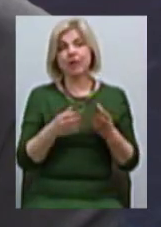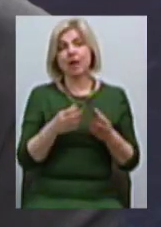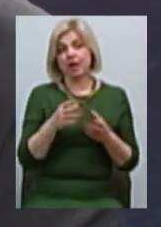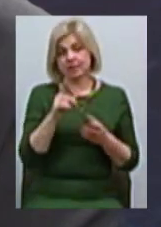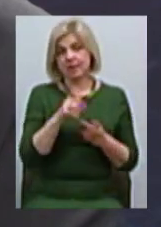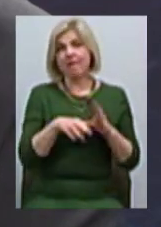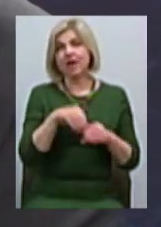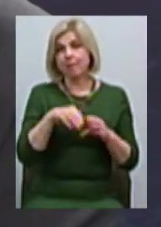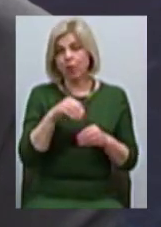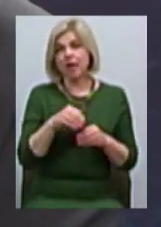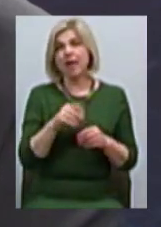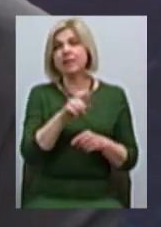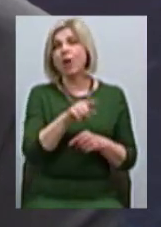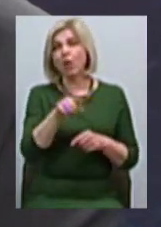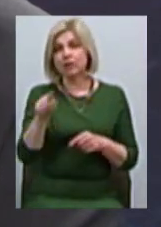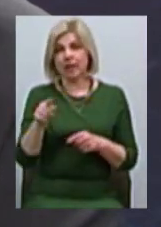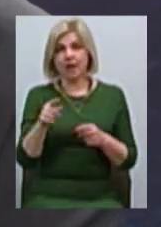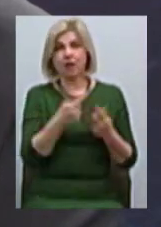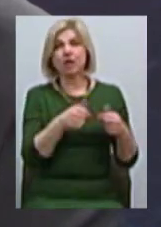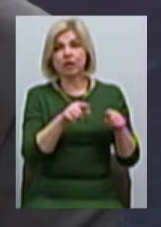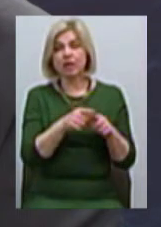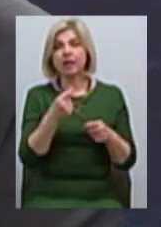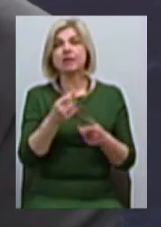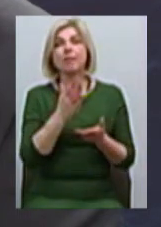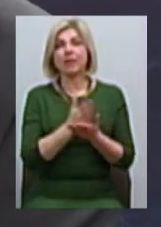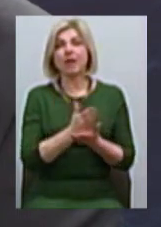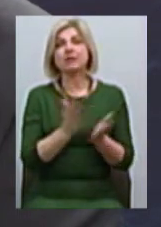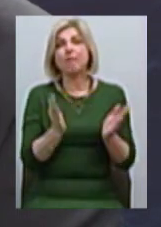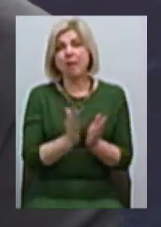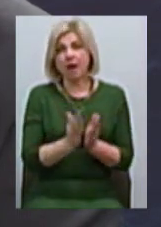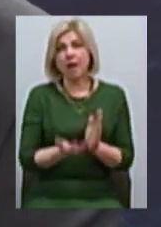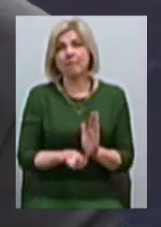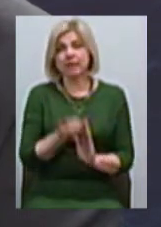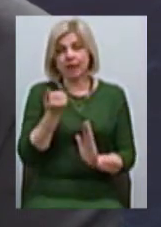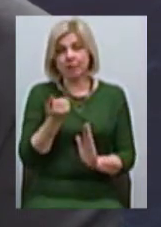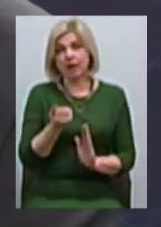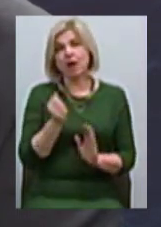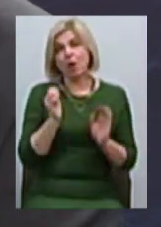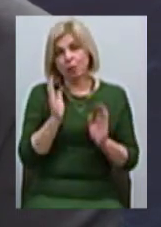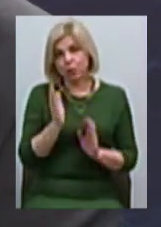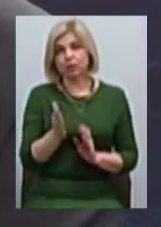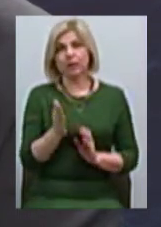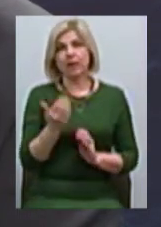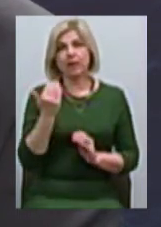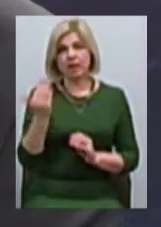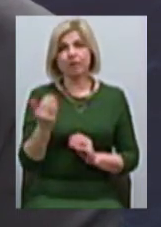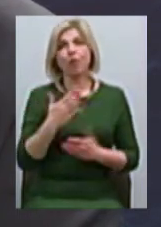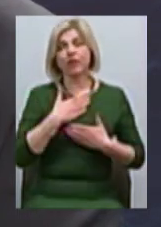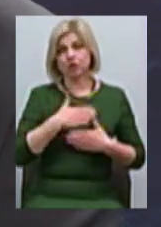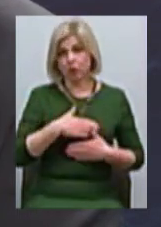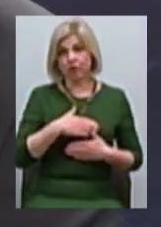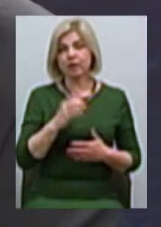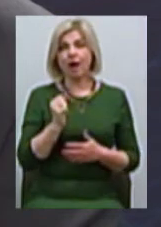деяких дільницях, де він має маленьку підтримку, то буде, так мовити, його влаштовувати.